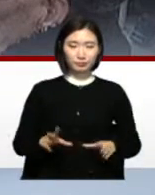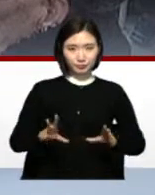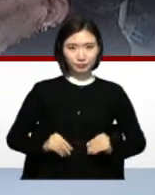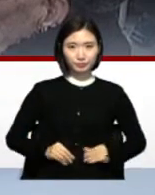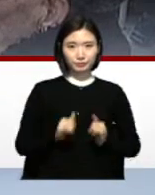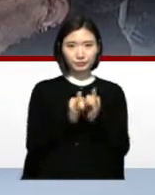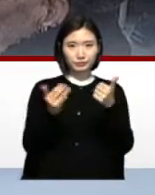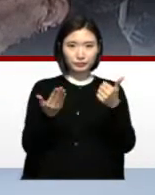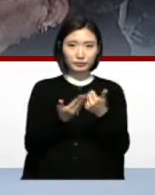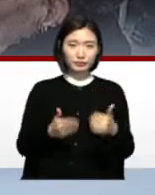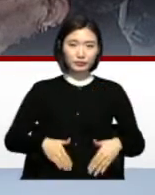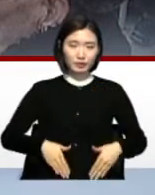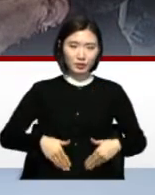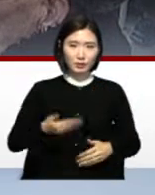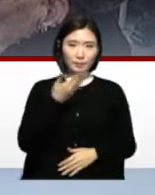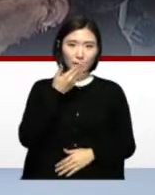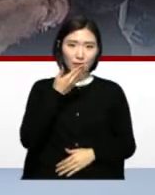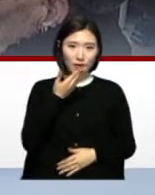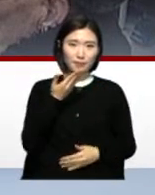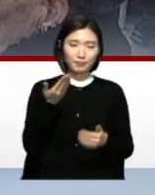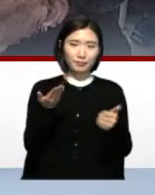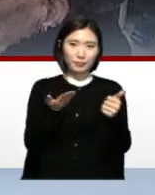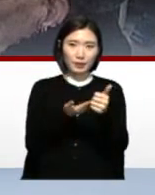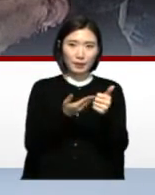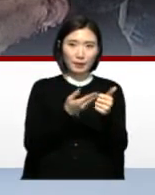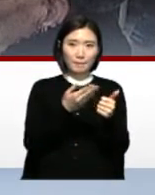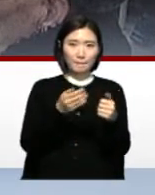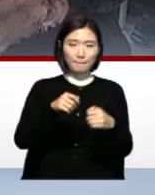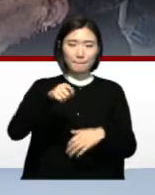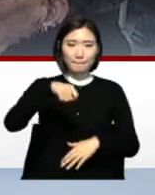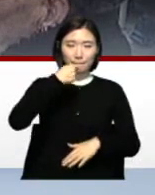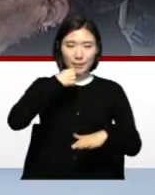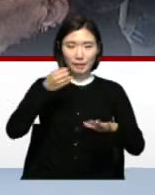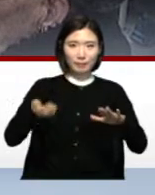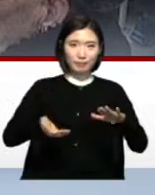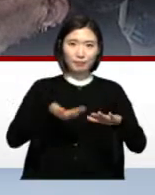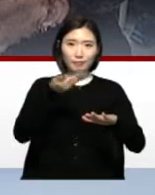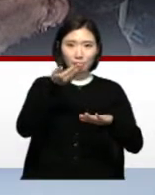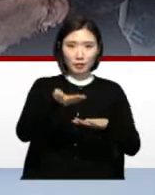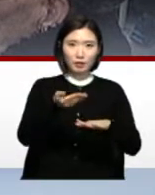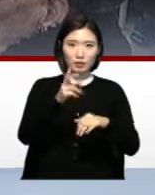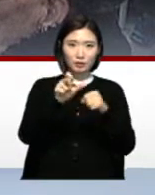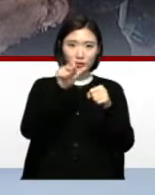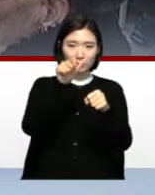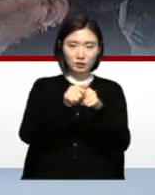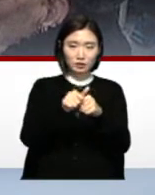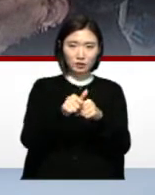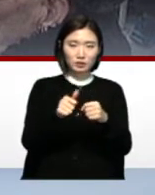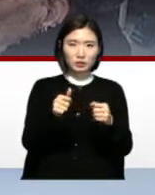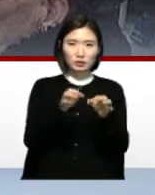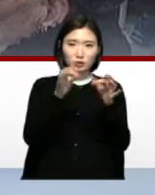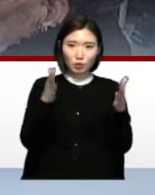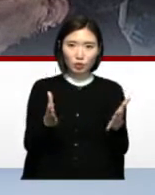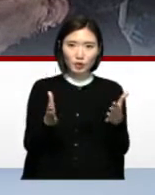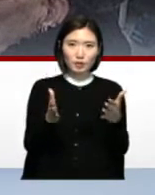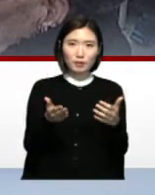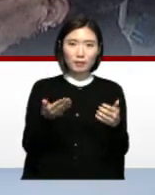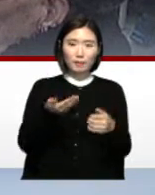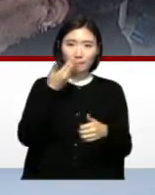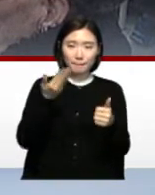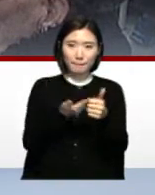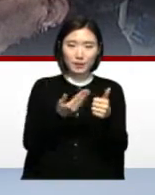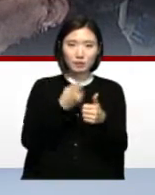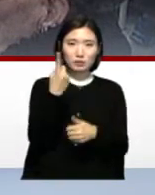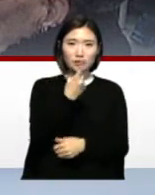배고픈 사람들에게 따뜻한 한 끼를 대접하는 밥퍼운동. 올해로 29년째, 그동안 대접한 그릇수만 해도 천만